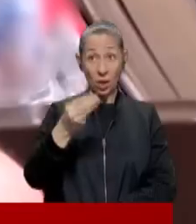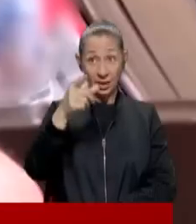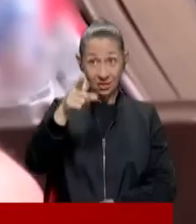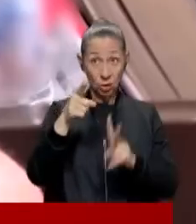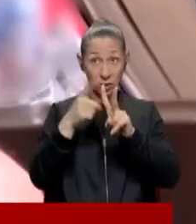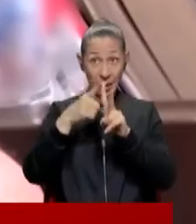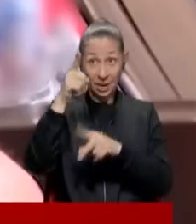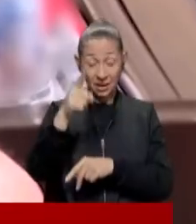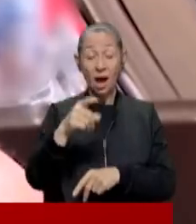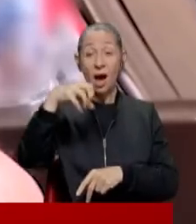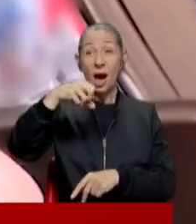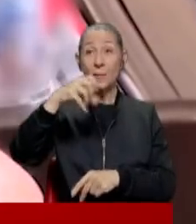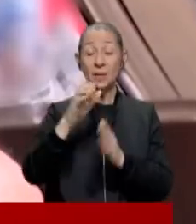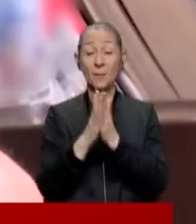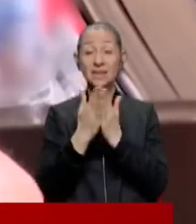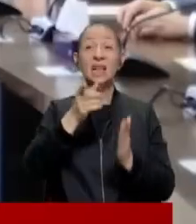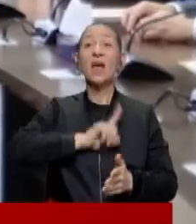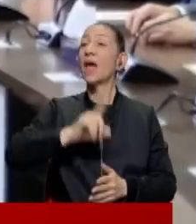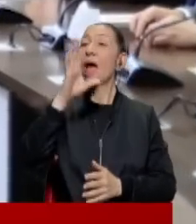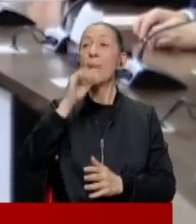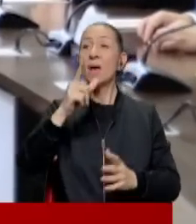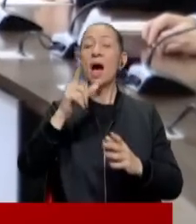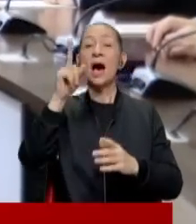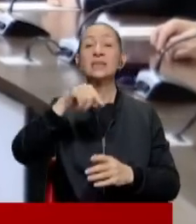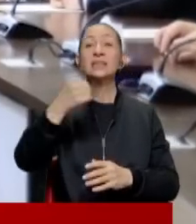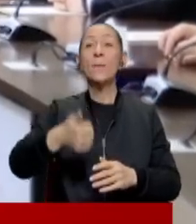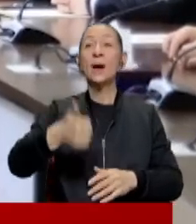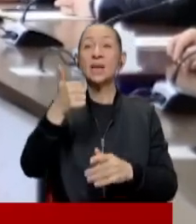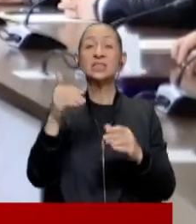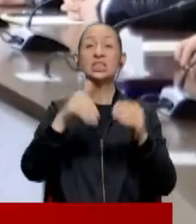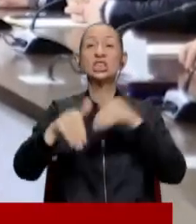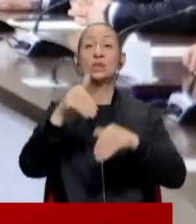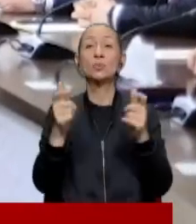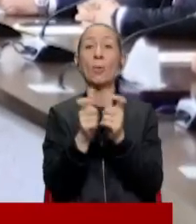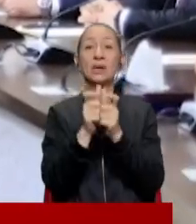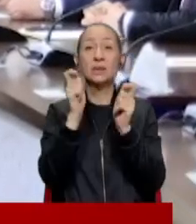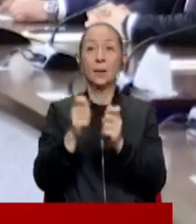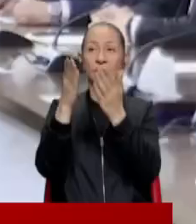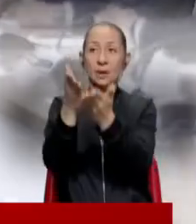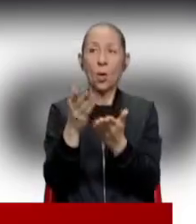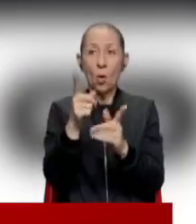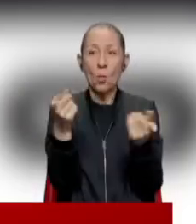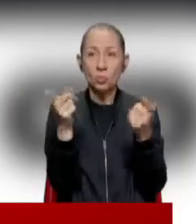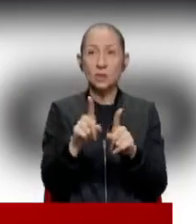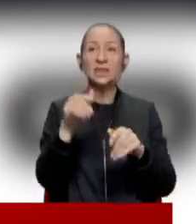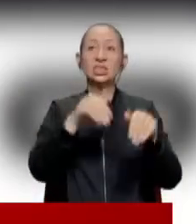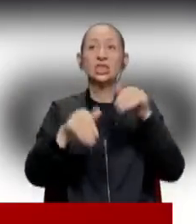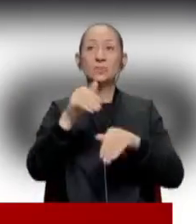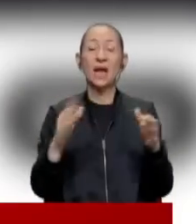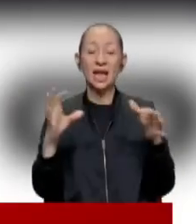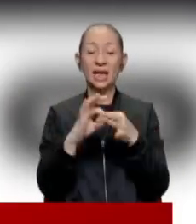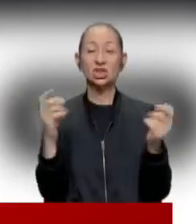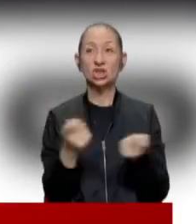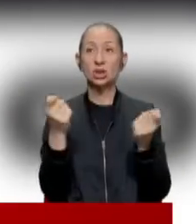Nurettin nebati'de AK Parti Mersin adaylarıyla hazine Bakanlığında seçim toplantısı yaptı O buluşmayı da seçimlere